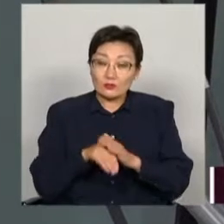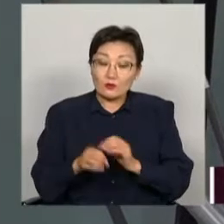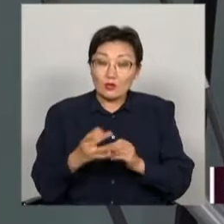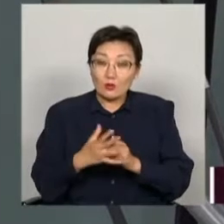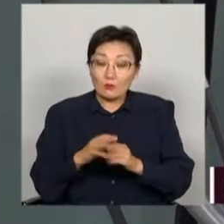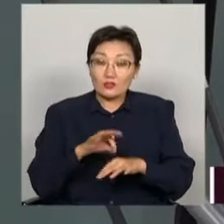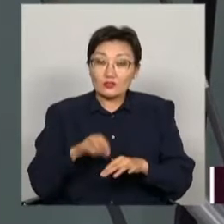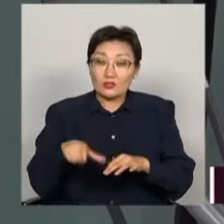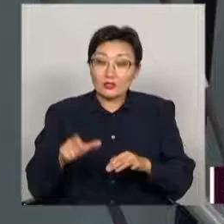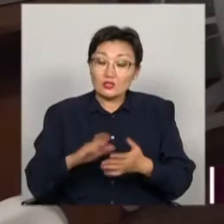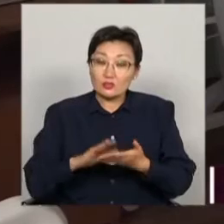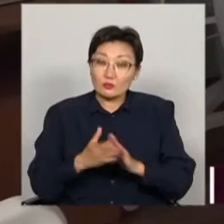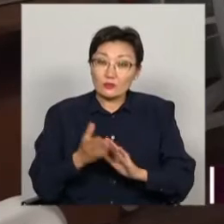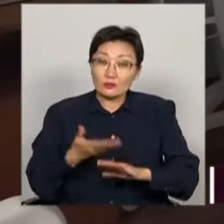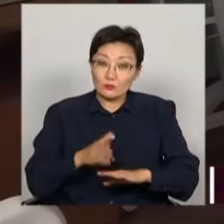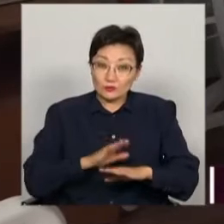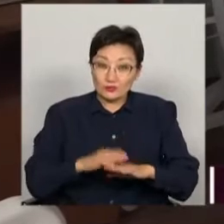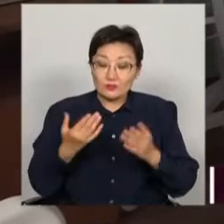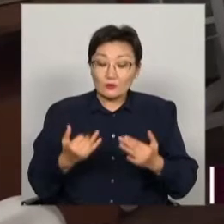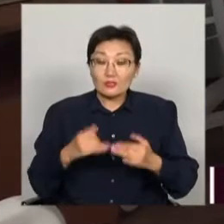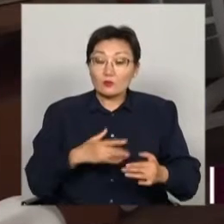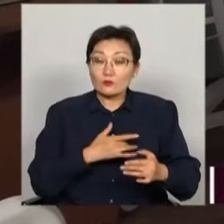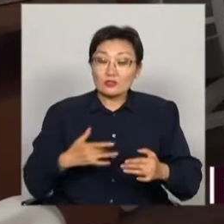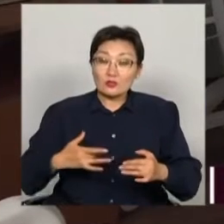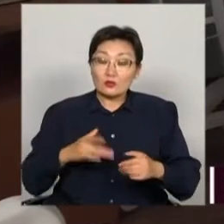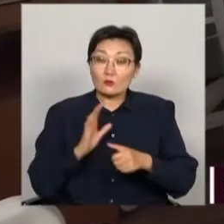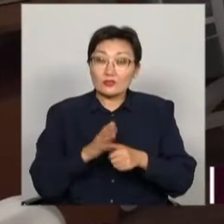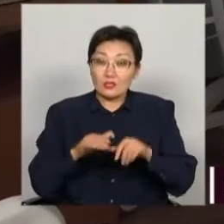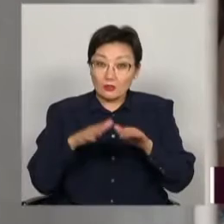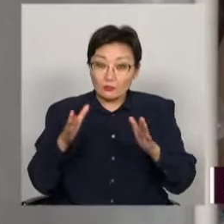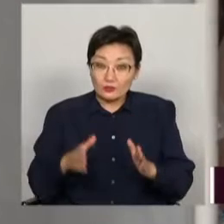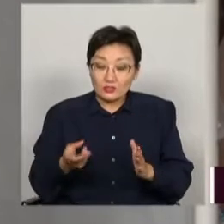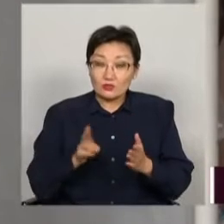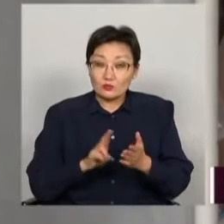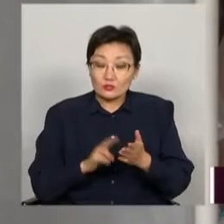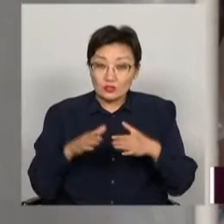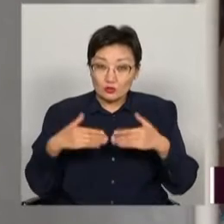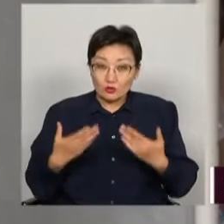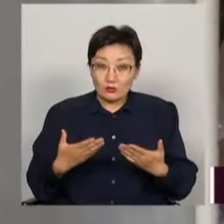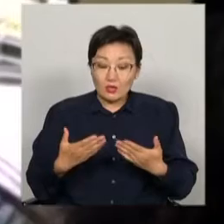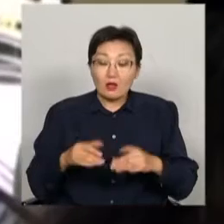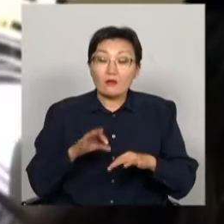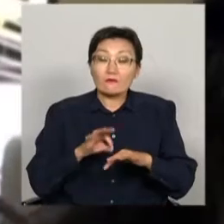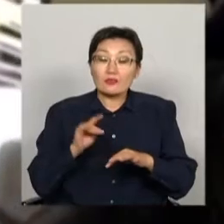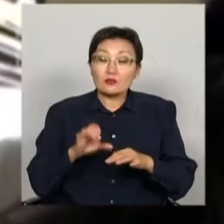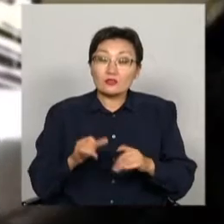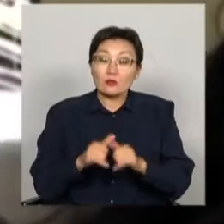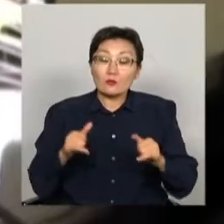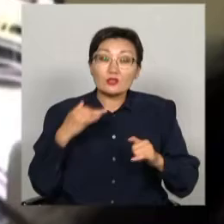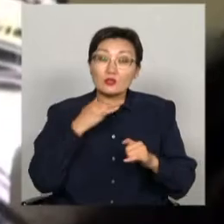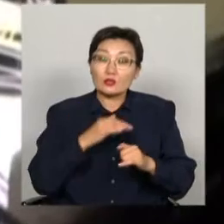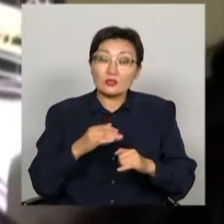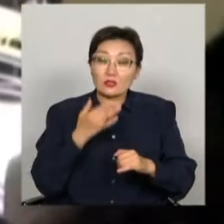15 пациенттің жағдайы ауыр. Әзірге өкпені жасанды желдету аппаратына қосылғандар жоқ. Вирустың өршуі көптеген